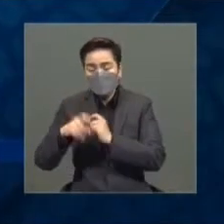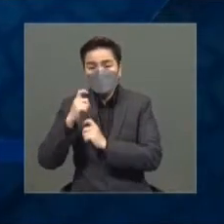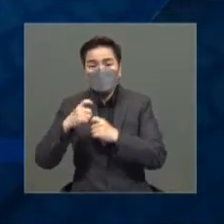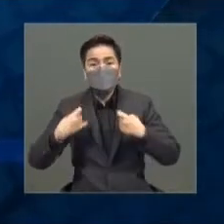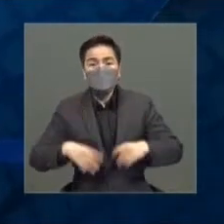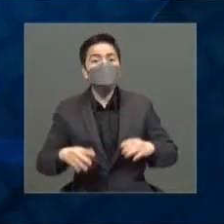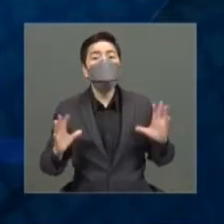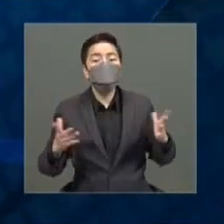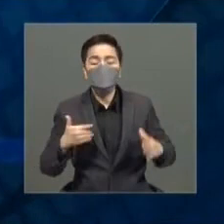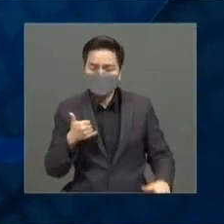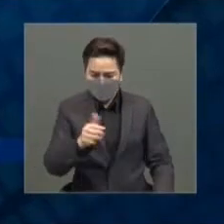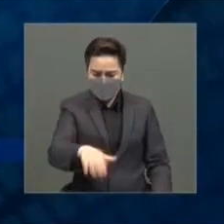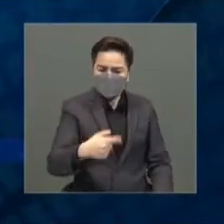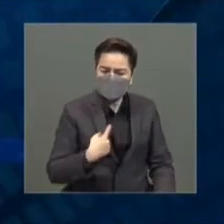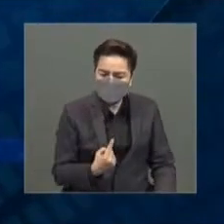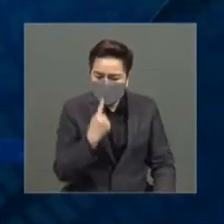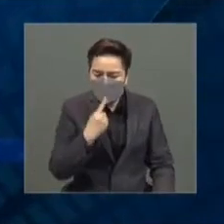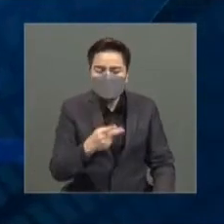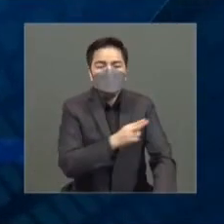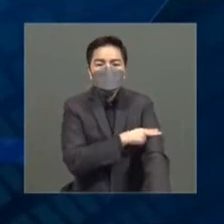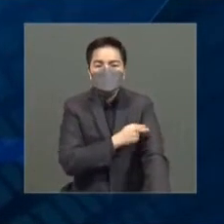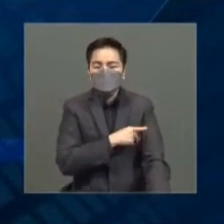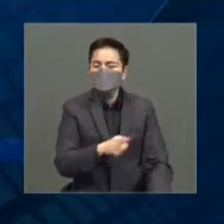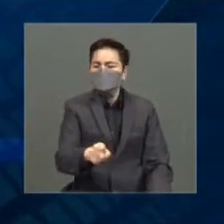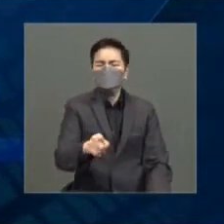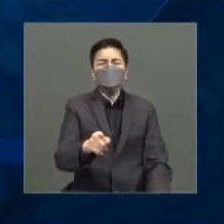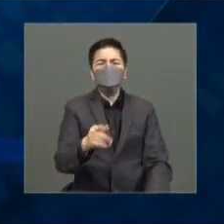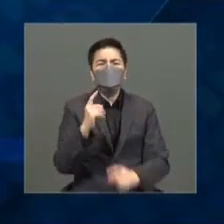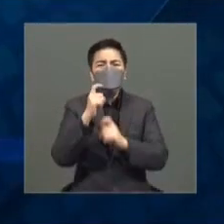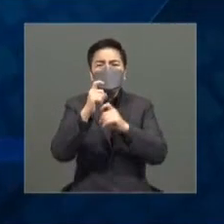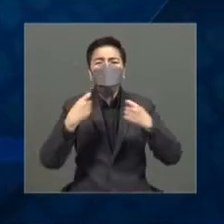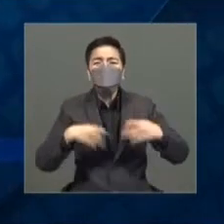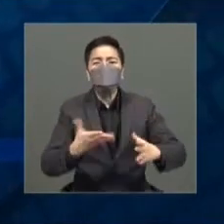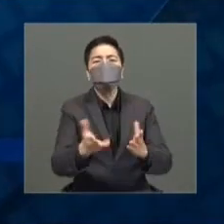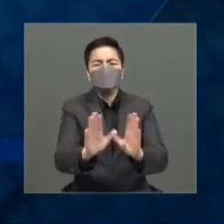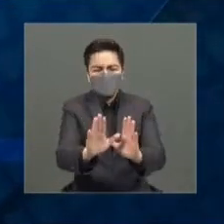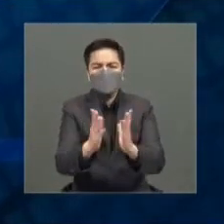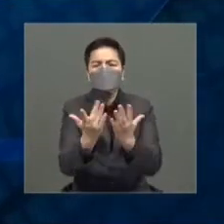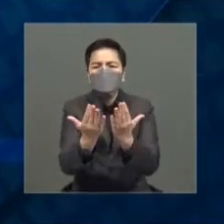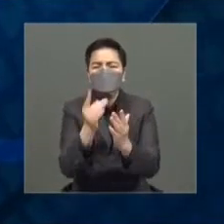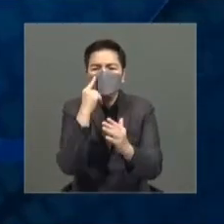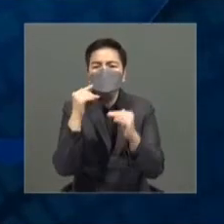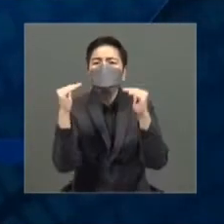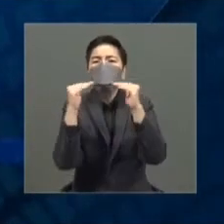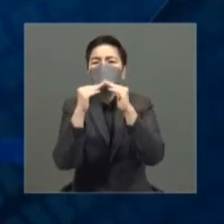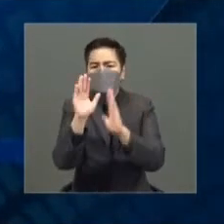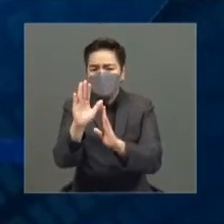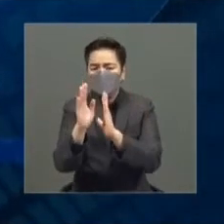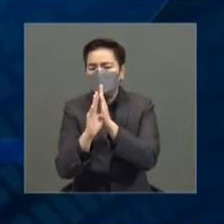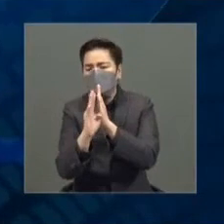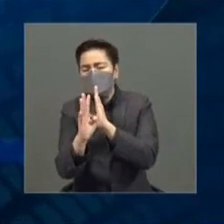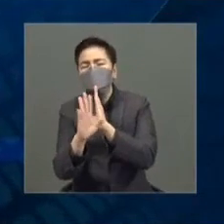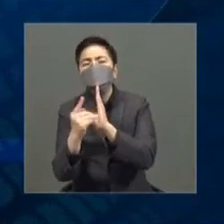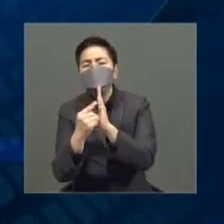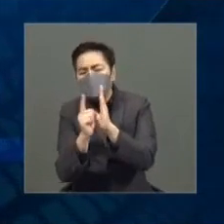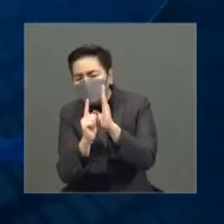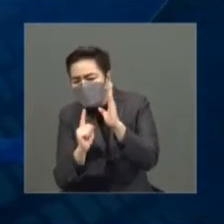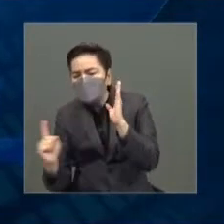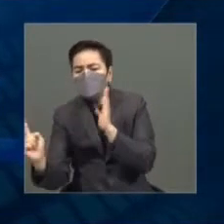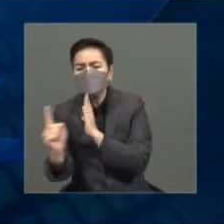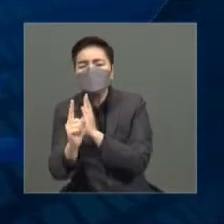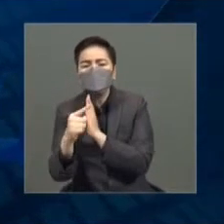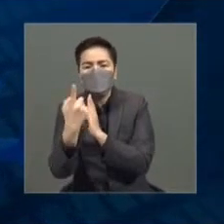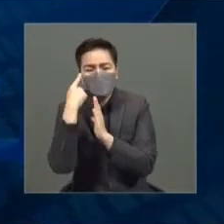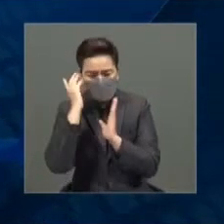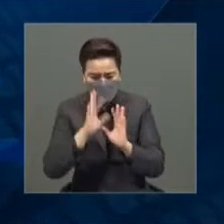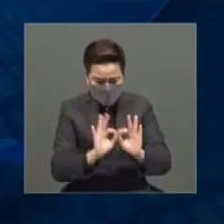สูงใดๆเนี่ยบางทีโรงพยาบาลก็อาจจะบอกว่าขออนุญาตให้สิทธิคิวกับผู้ที่มีความจำเป็น